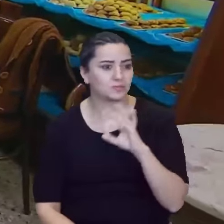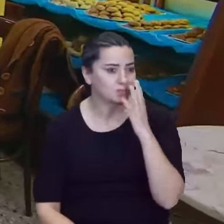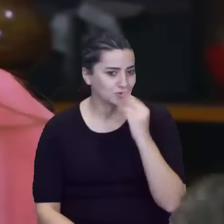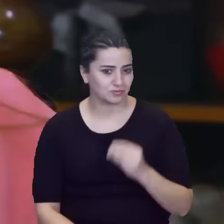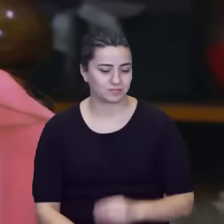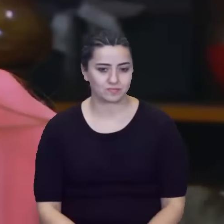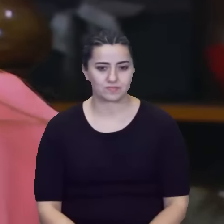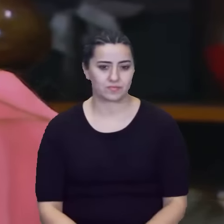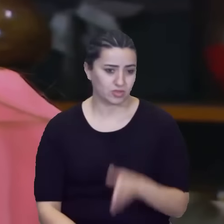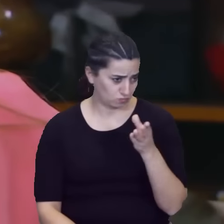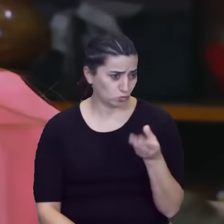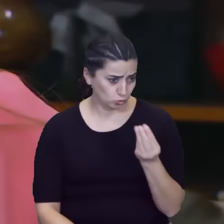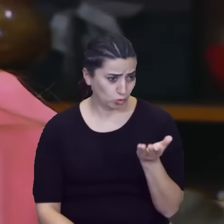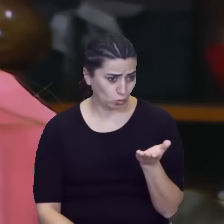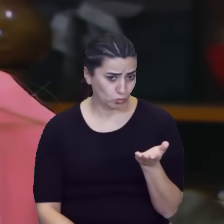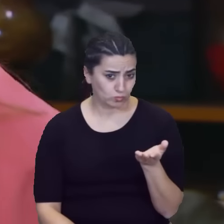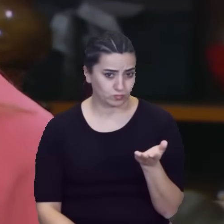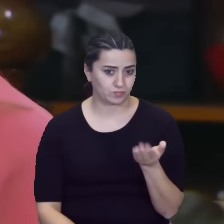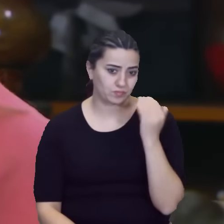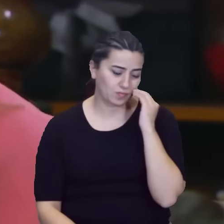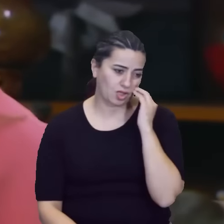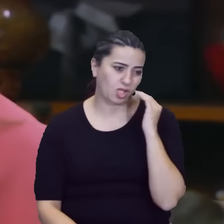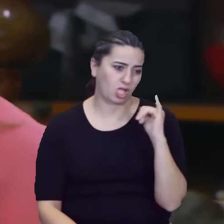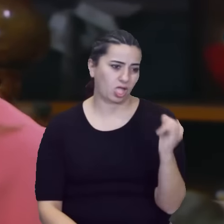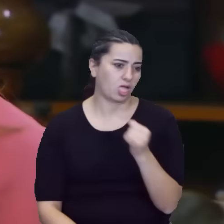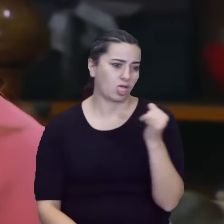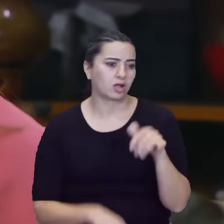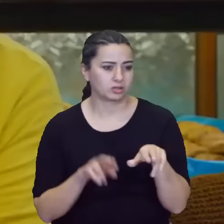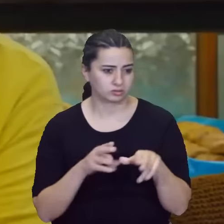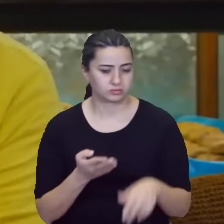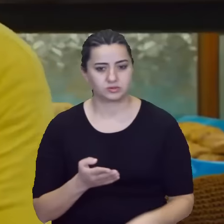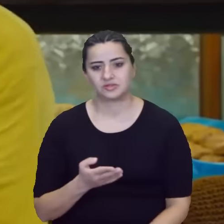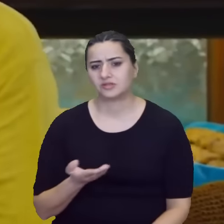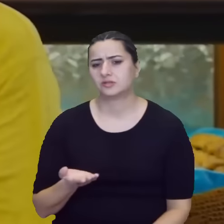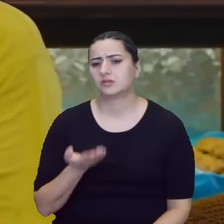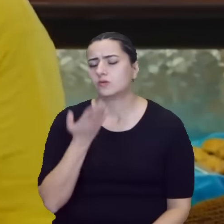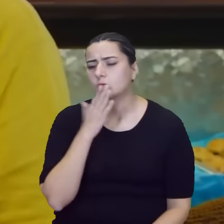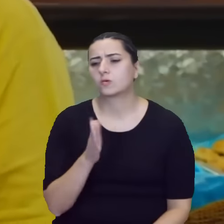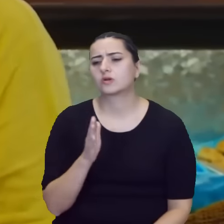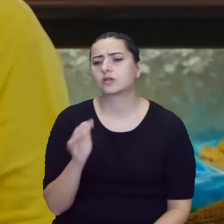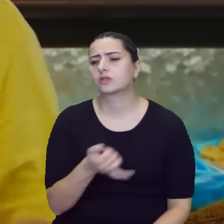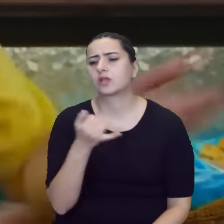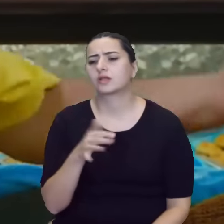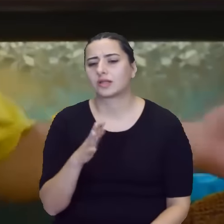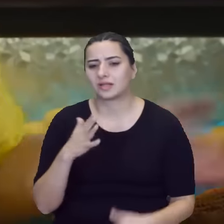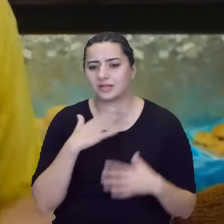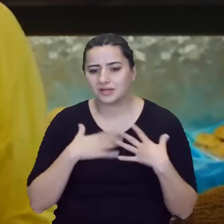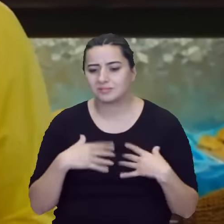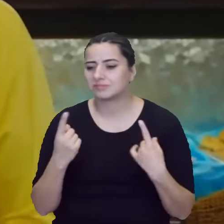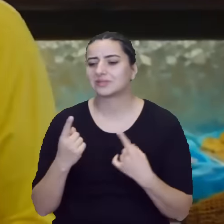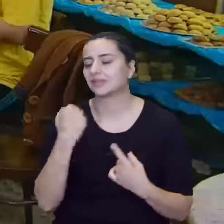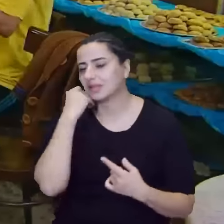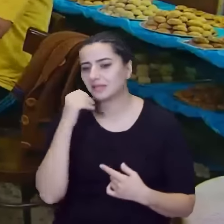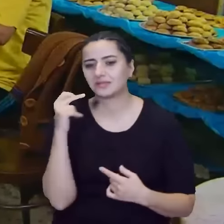değil mi? Ay bu mu güzel fikir Şahin? Babaannemle dalga geçeceksiniz yani. Ya ne alakası var? Ne dalgası canım? Giydireceğiz bunu